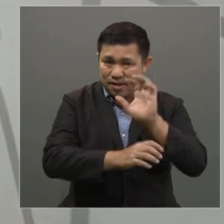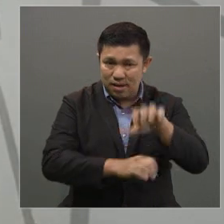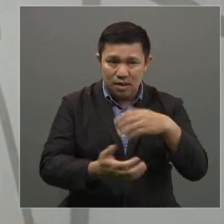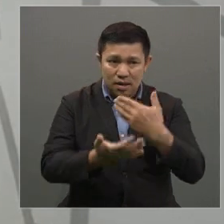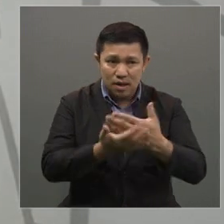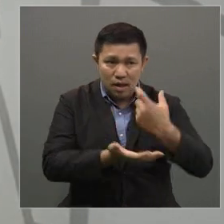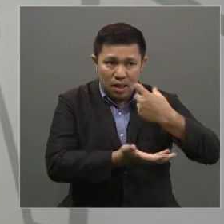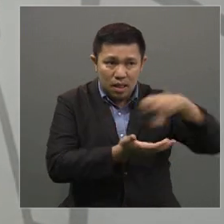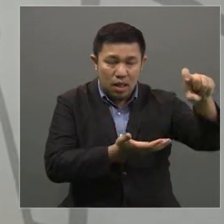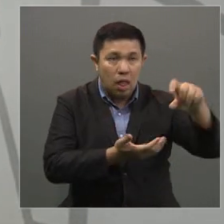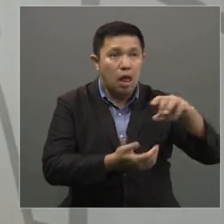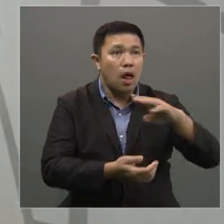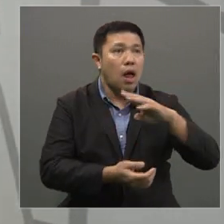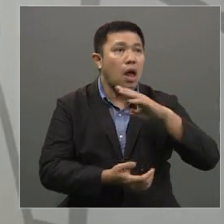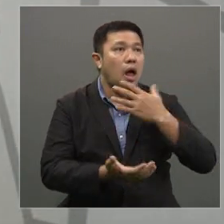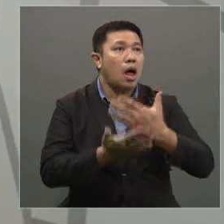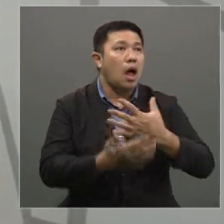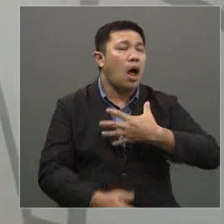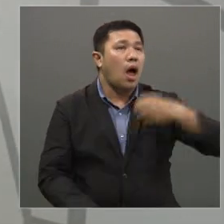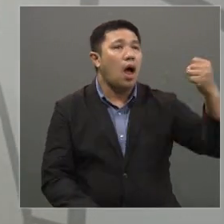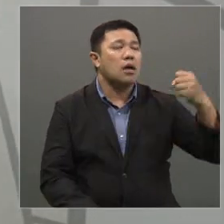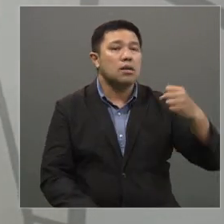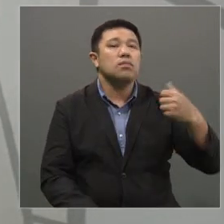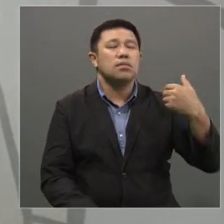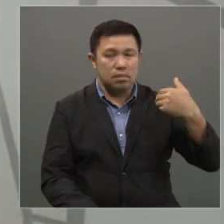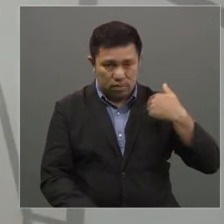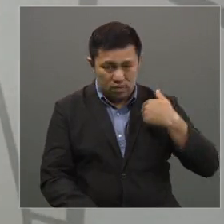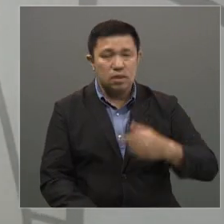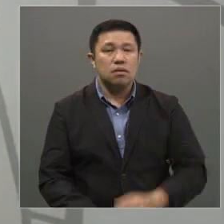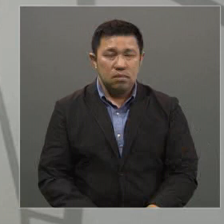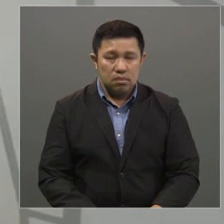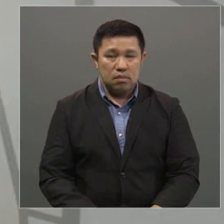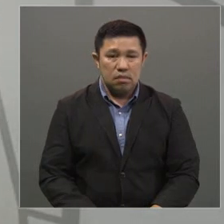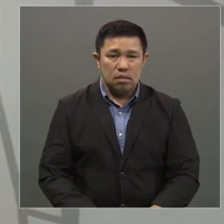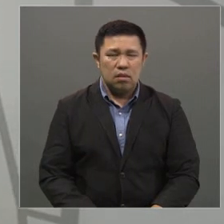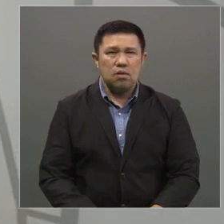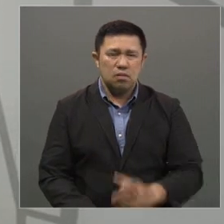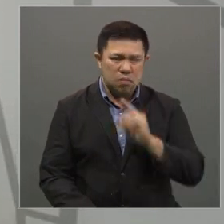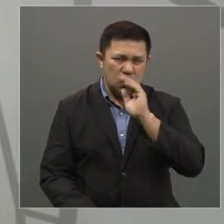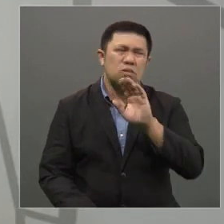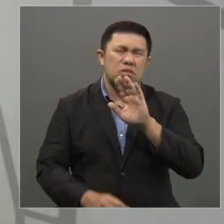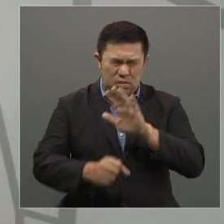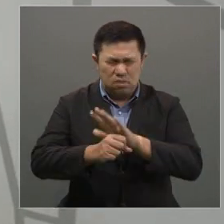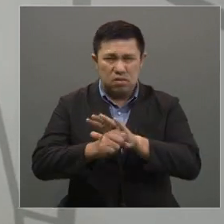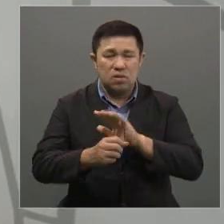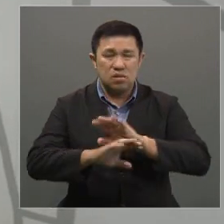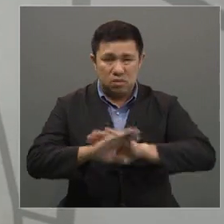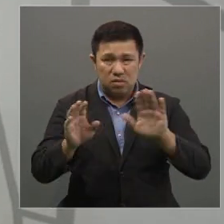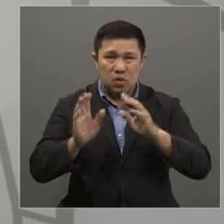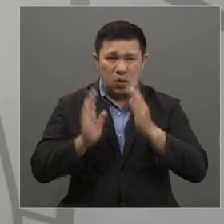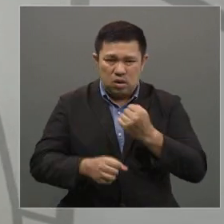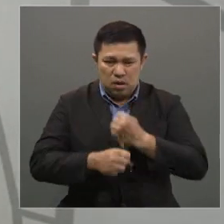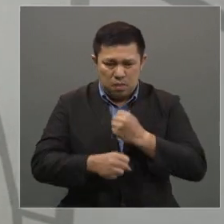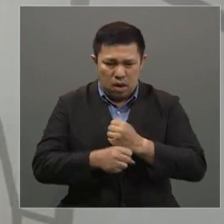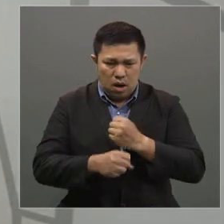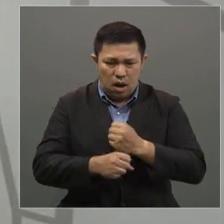งินแล้วไม่ได้เล่นจริงอะไรแบบนี้เหมือนแอบอ้างมาเป็นเว็บพนันอีกรอบนึงซึ่งเลิกเถอะค่ะเพราะว่าคนที่เขาทำงาน